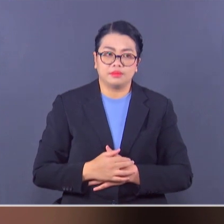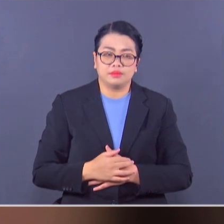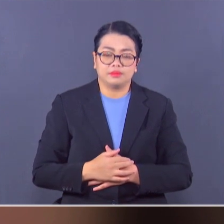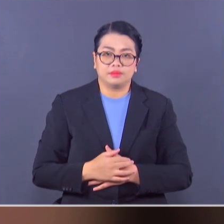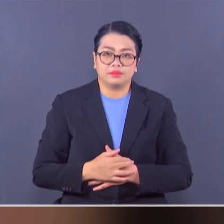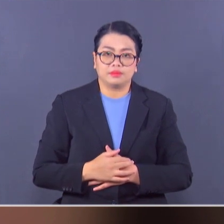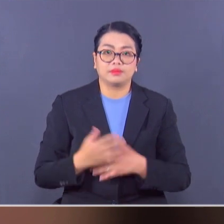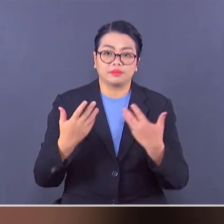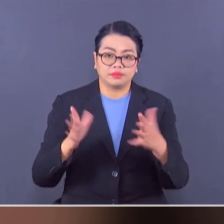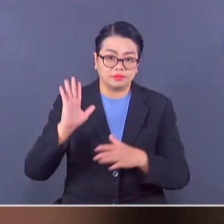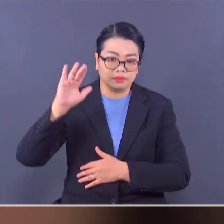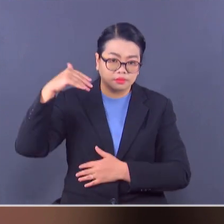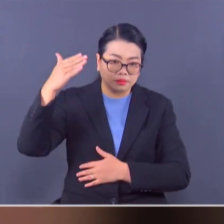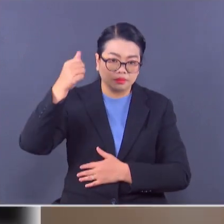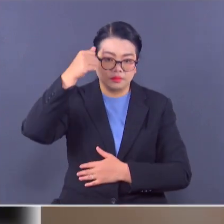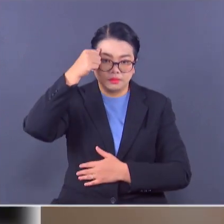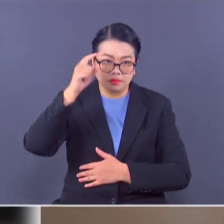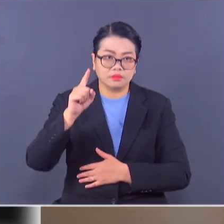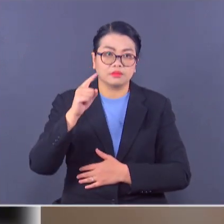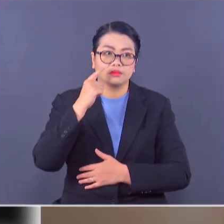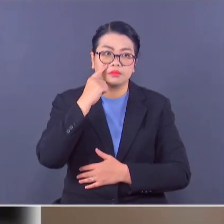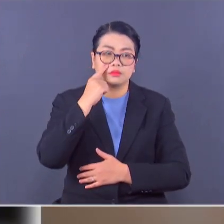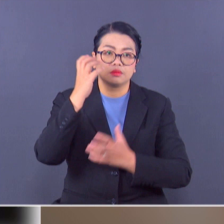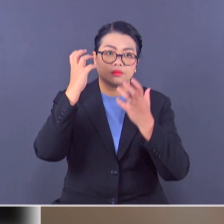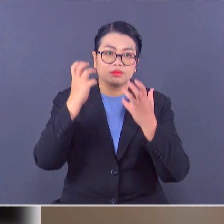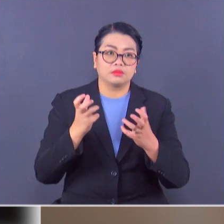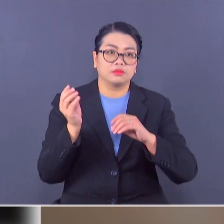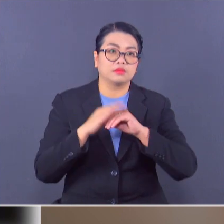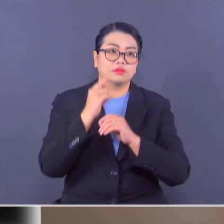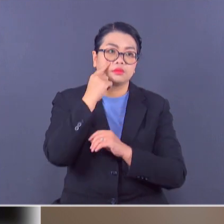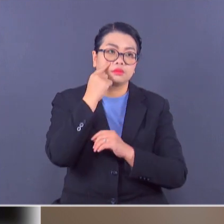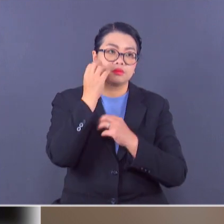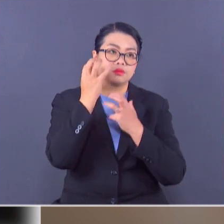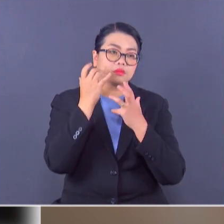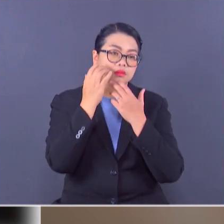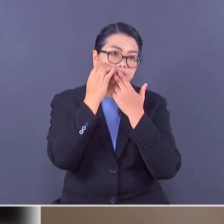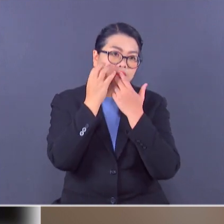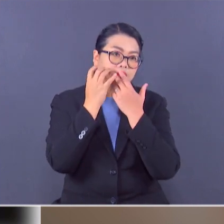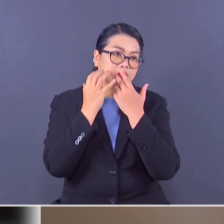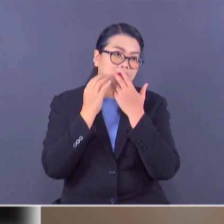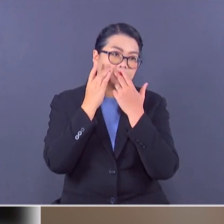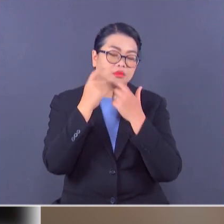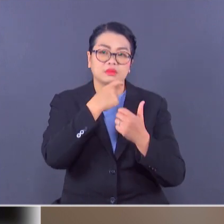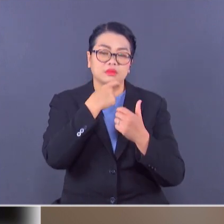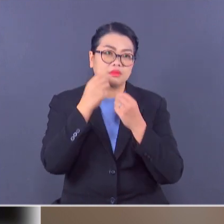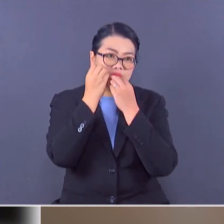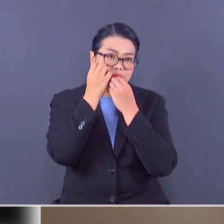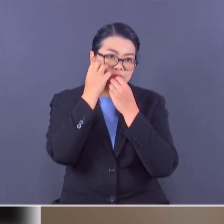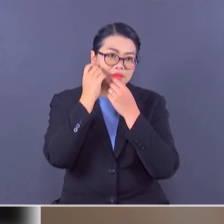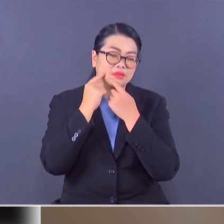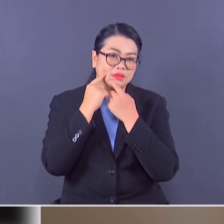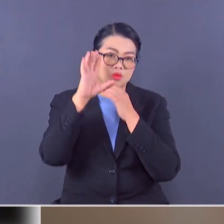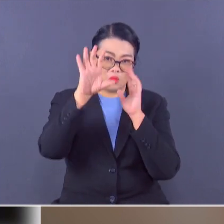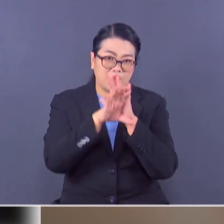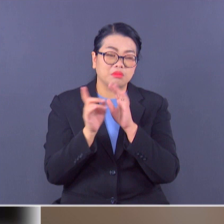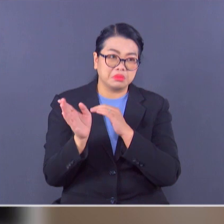ั้น ka £ Wắn ต่อมาครับ อาการได้ดีขึ้นเลยครับ ทีนี้มัยัมาก ไปกว่านั้นกุผชดในภาพ